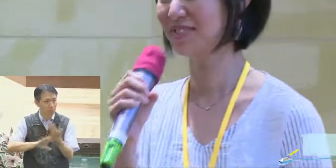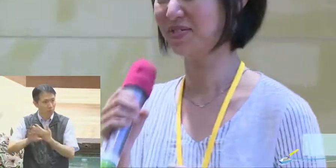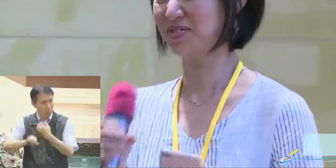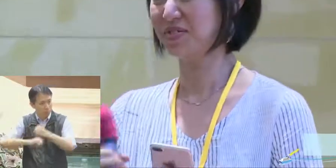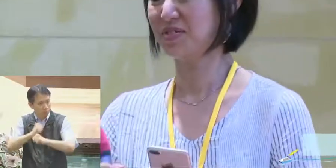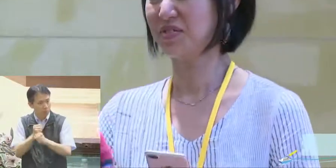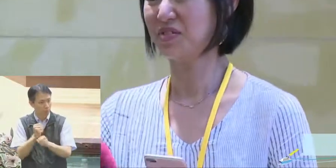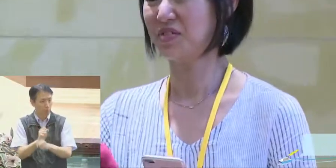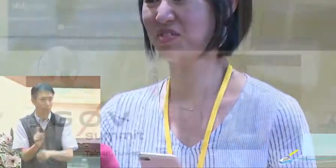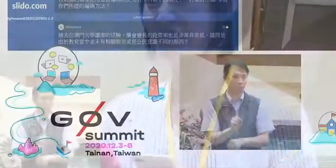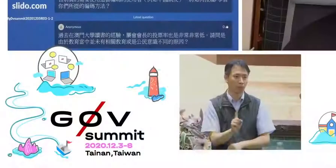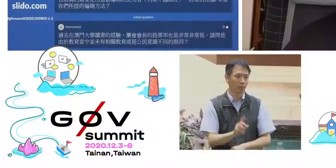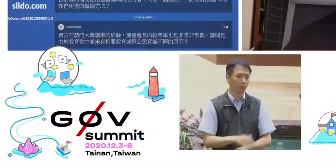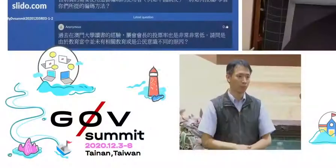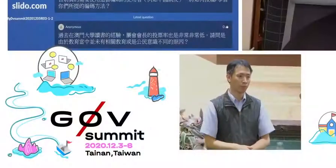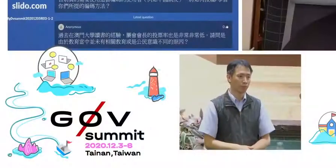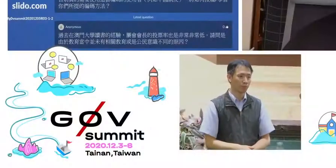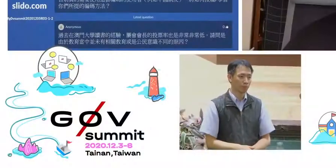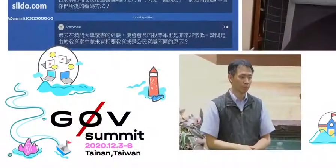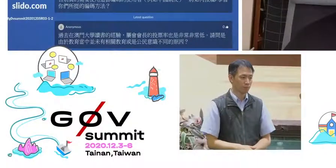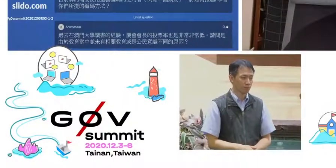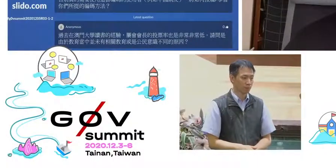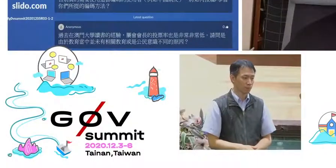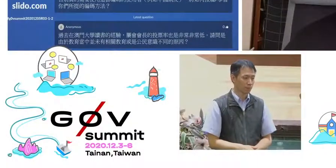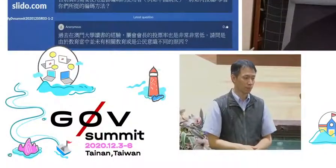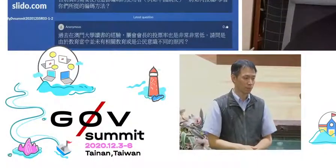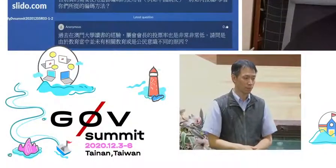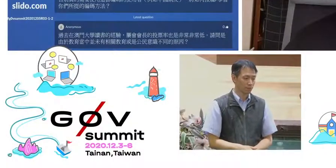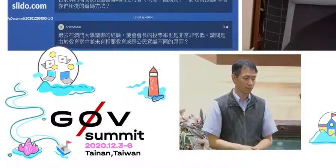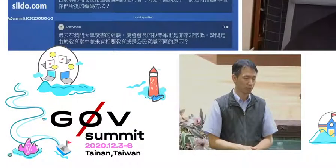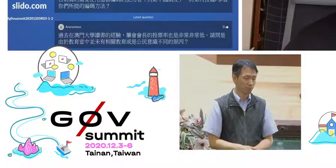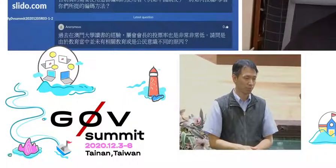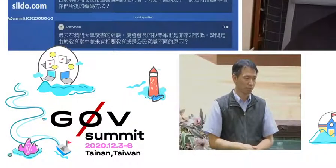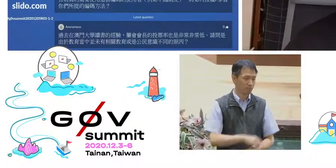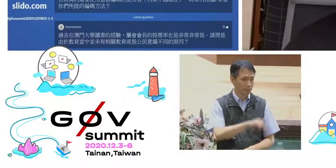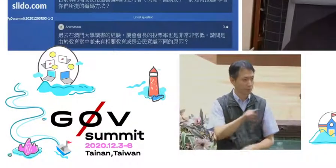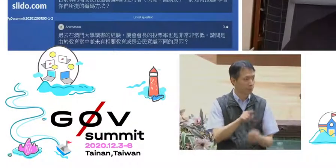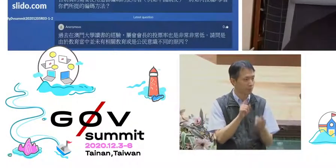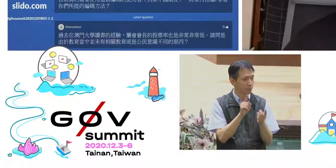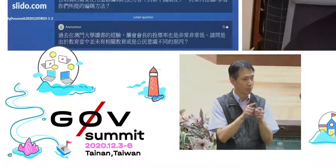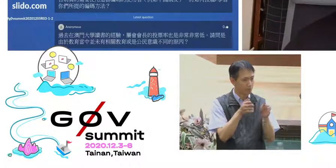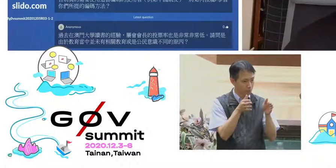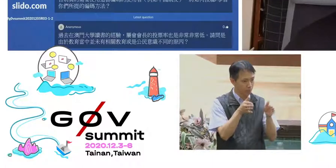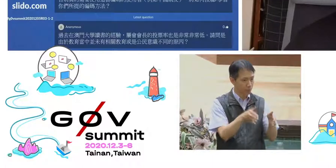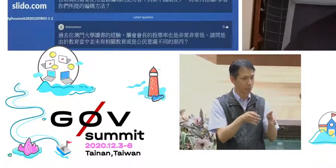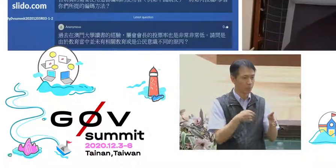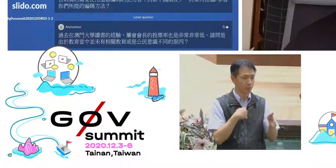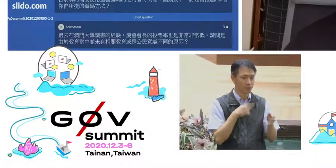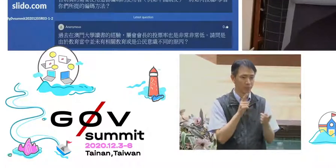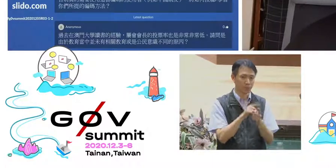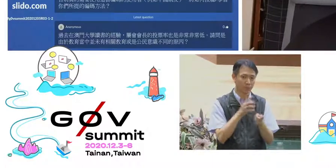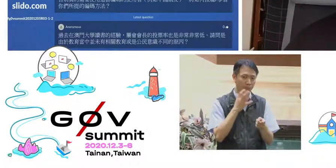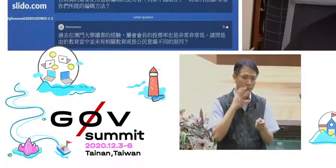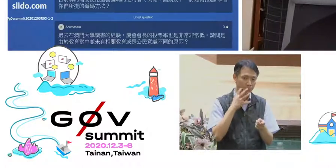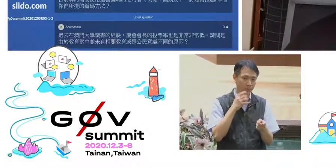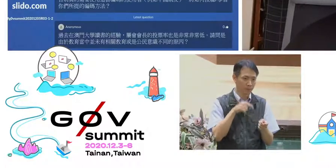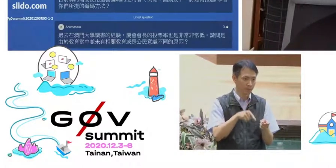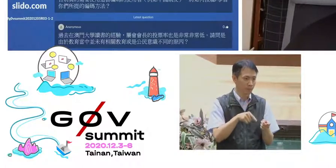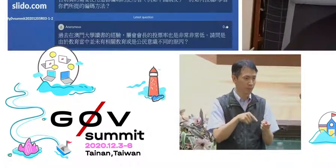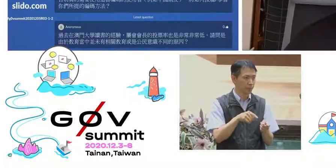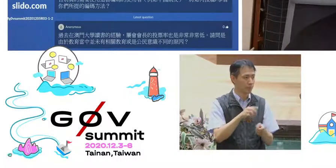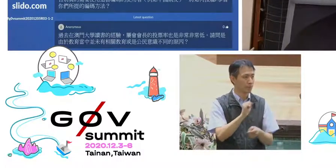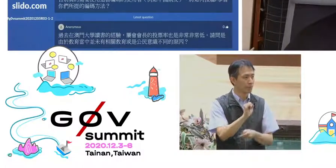动？ 如果你是问 LGBT 话，你就问对人了，因为我是澳门第一个